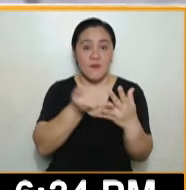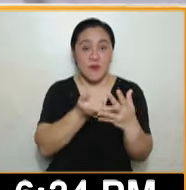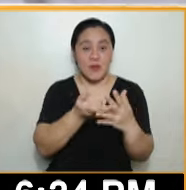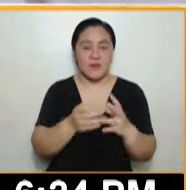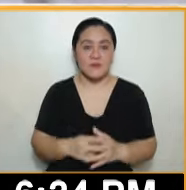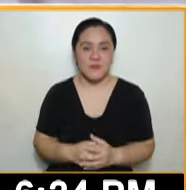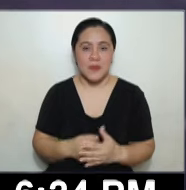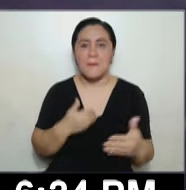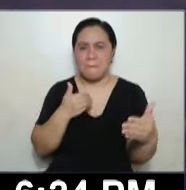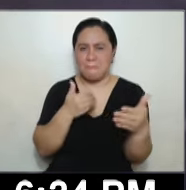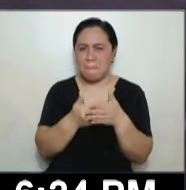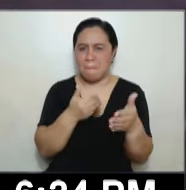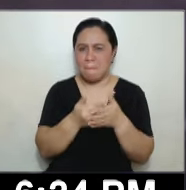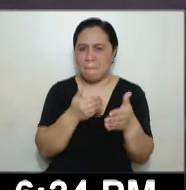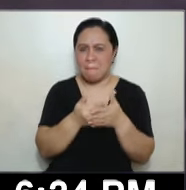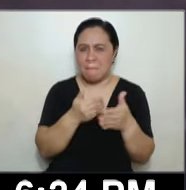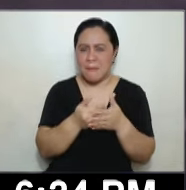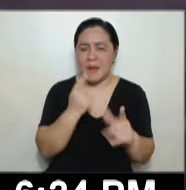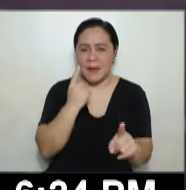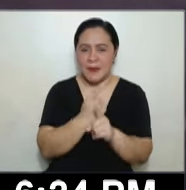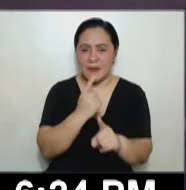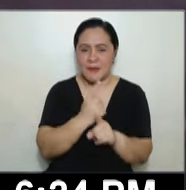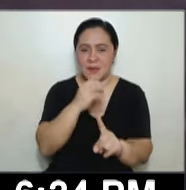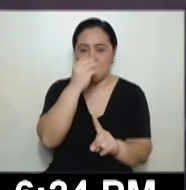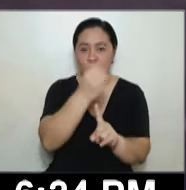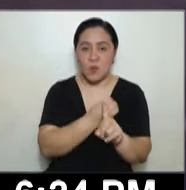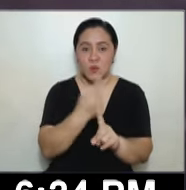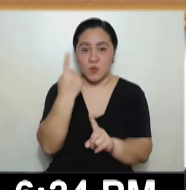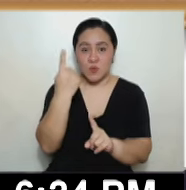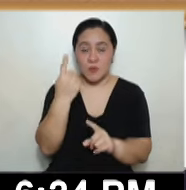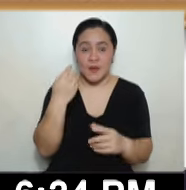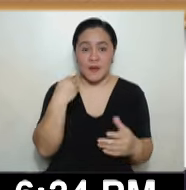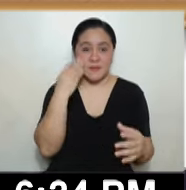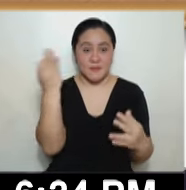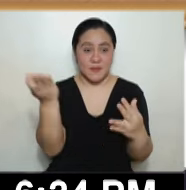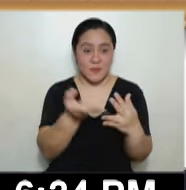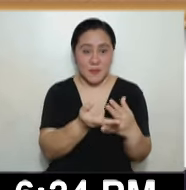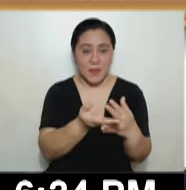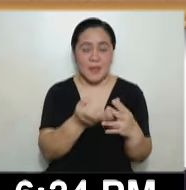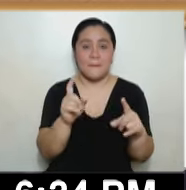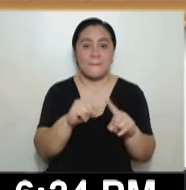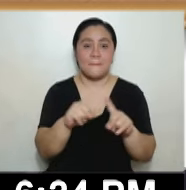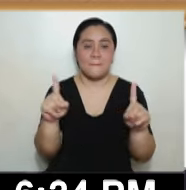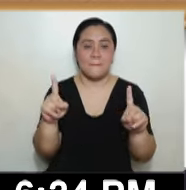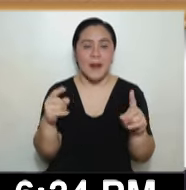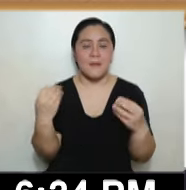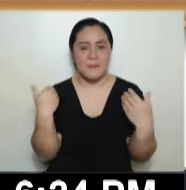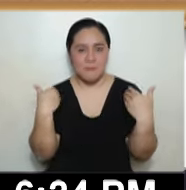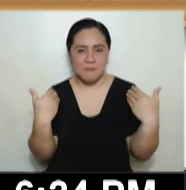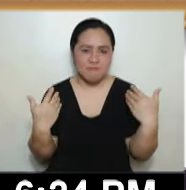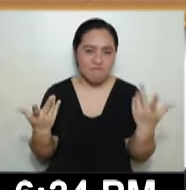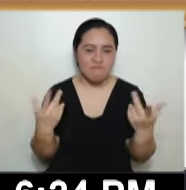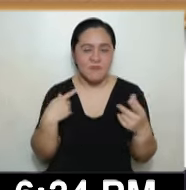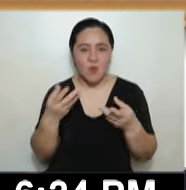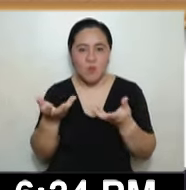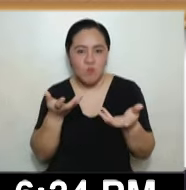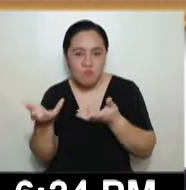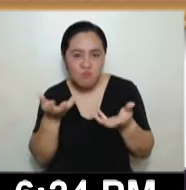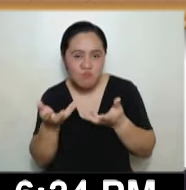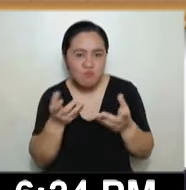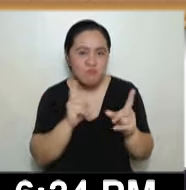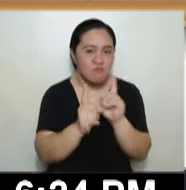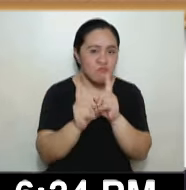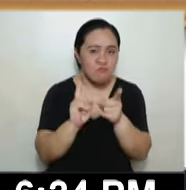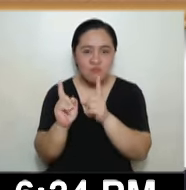na eh. October 1 na yung filing, no? Bagaman may mga nag-uusap pa dyan, pero more or less